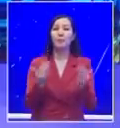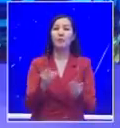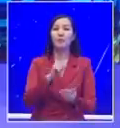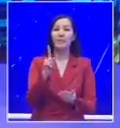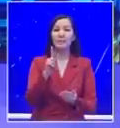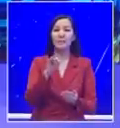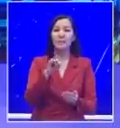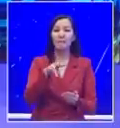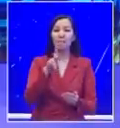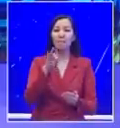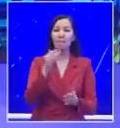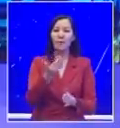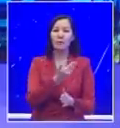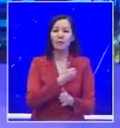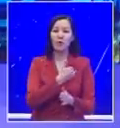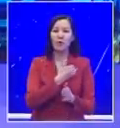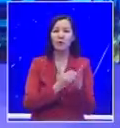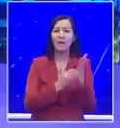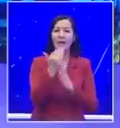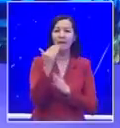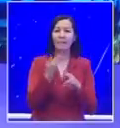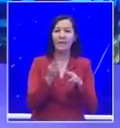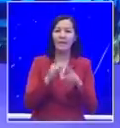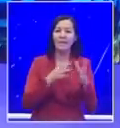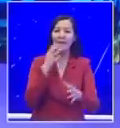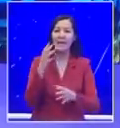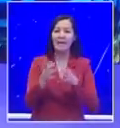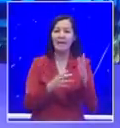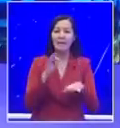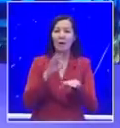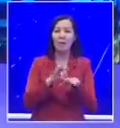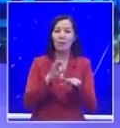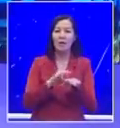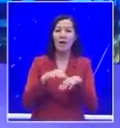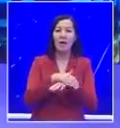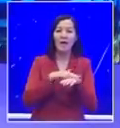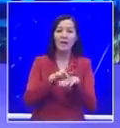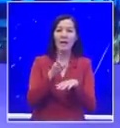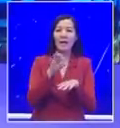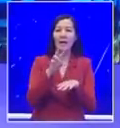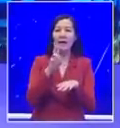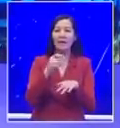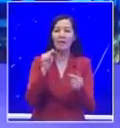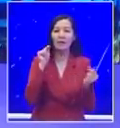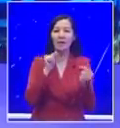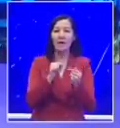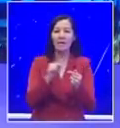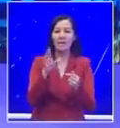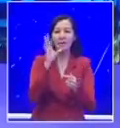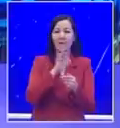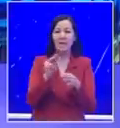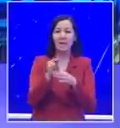Бүгінде зімбірге деген сұраныс артып тұр, әсіресе әлемді бігерге салған індет тұсында. Халық коронавирусқа қарсы дәрумендер ретінде